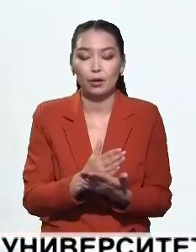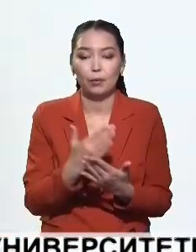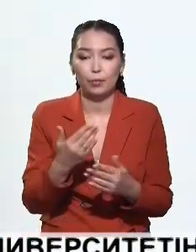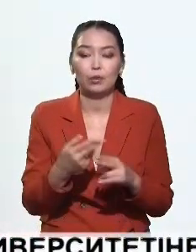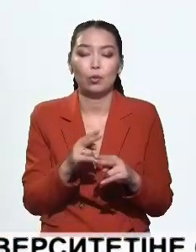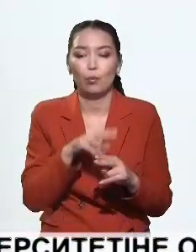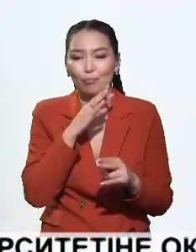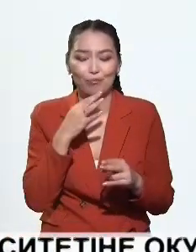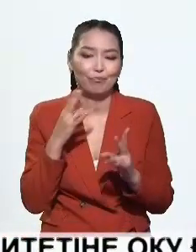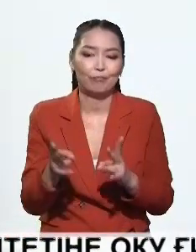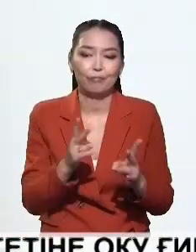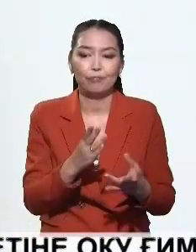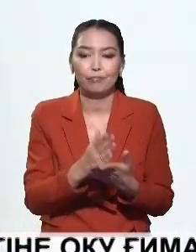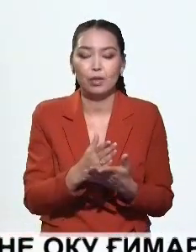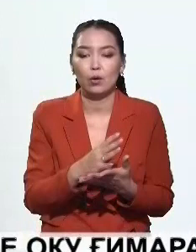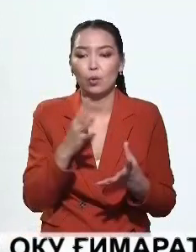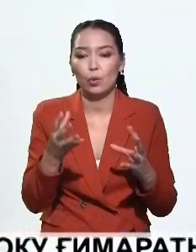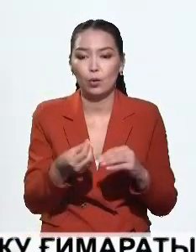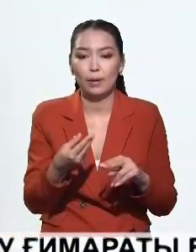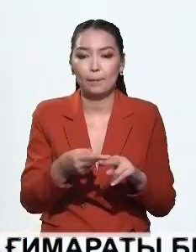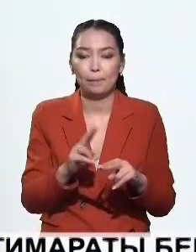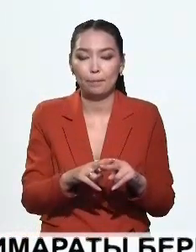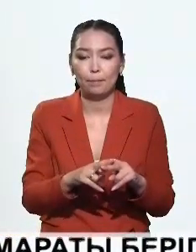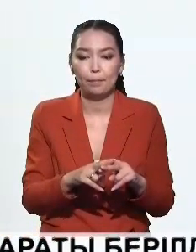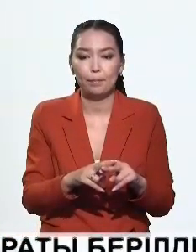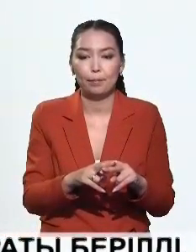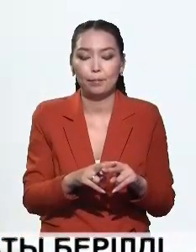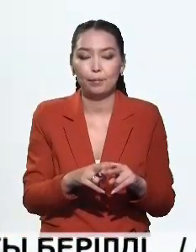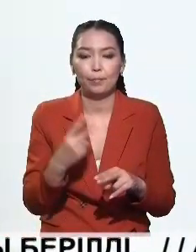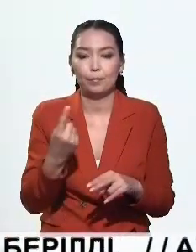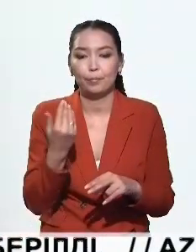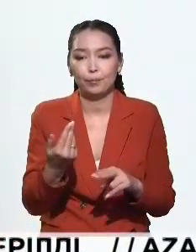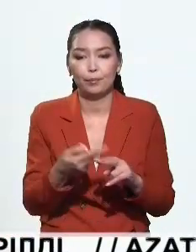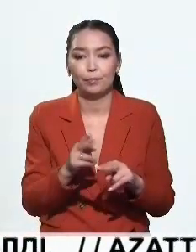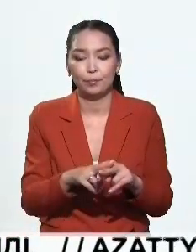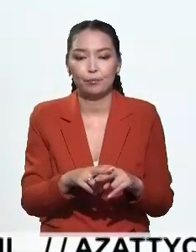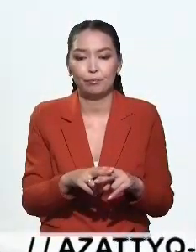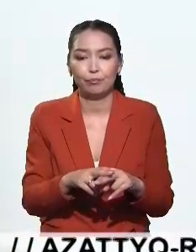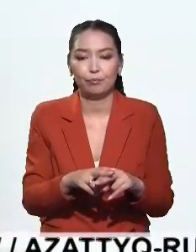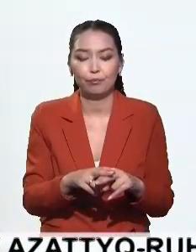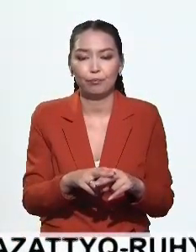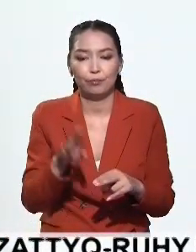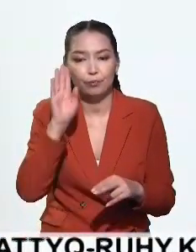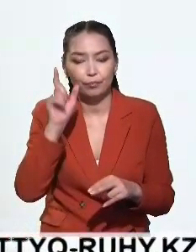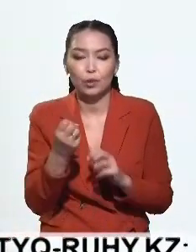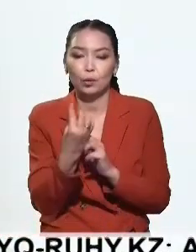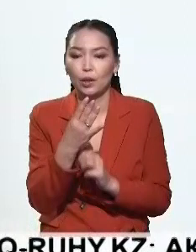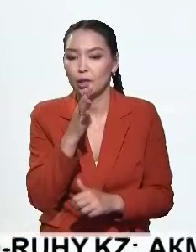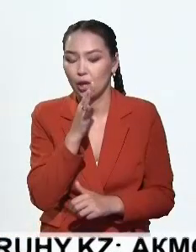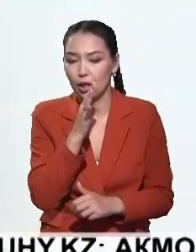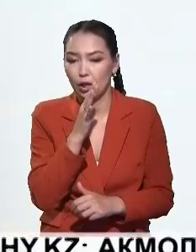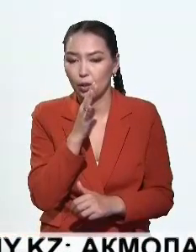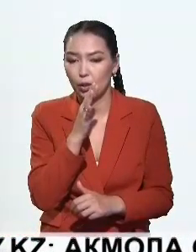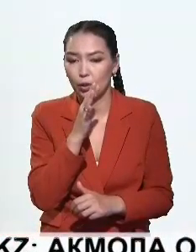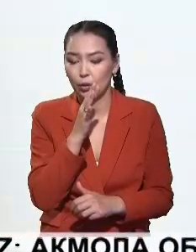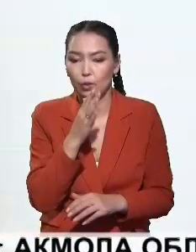шайқалғандары бар. Оның ішінде бір скутерден құлаған бір қамелетке келмеген бала 17 жасар,